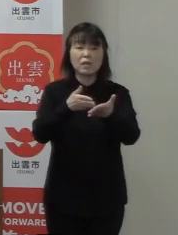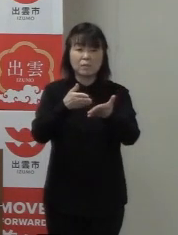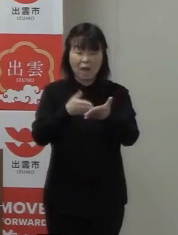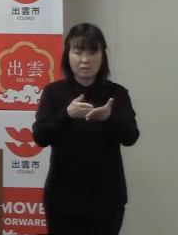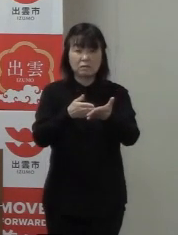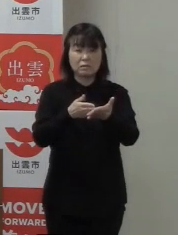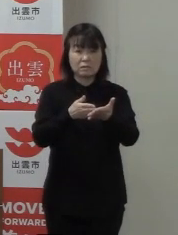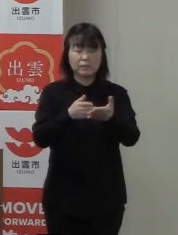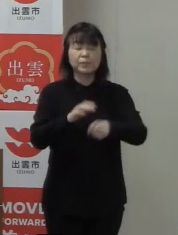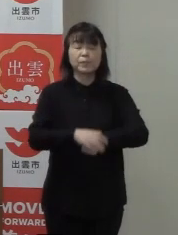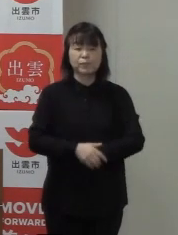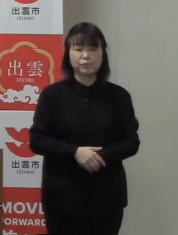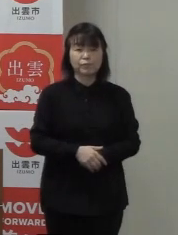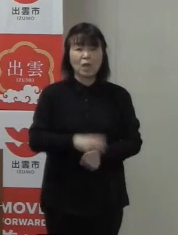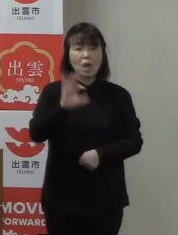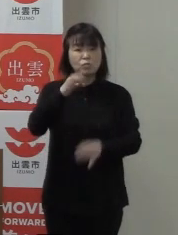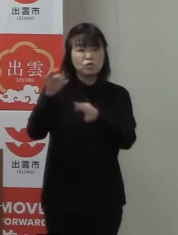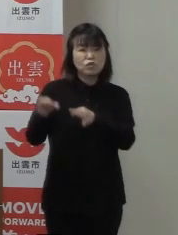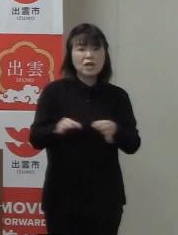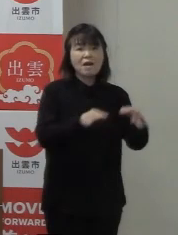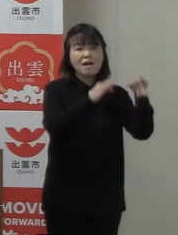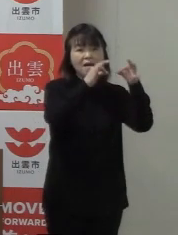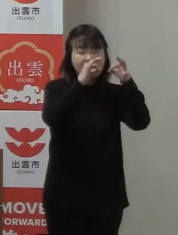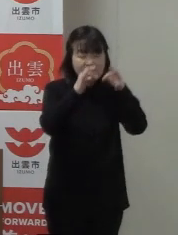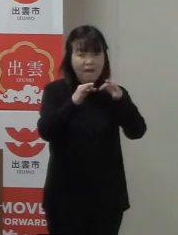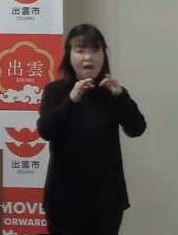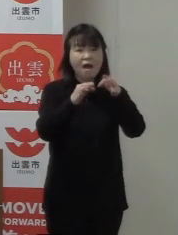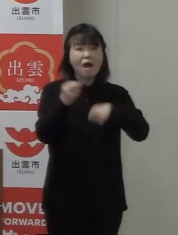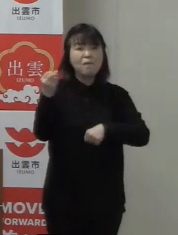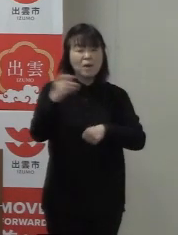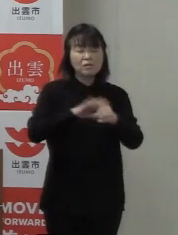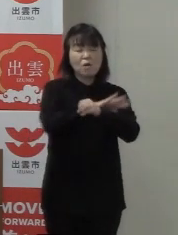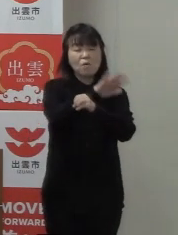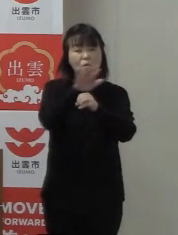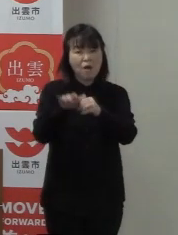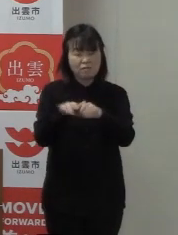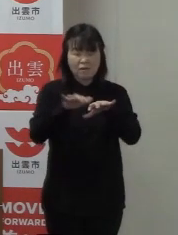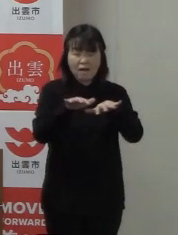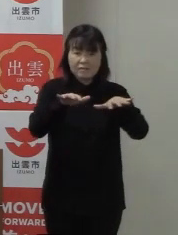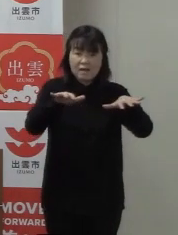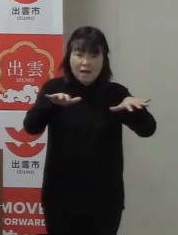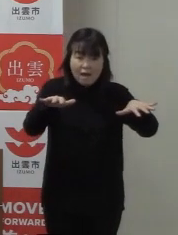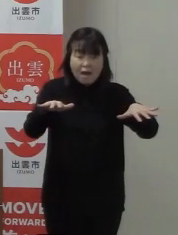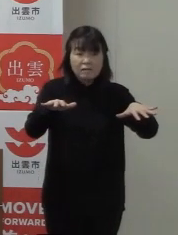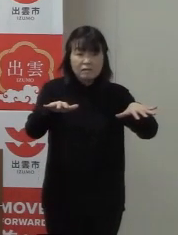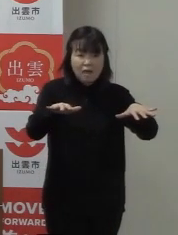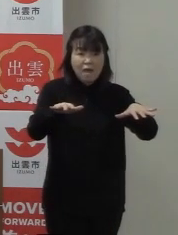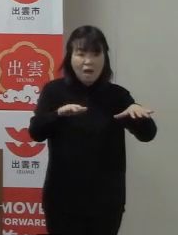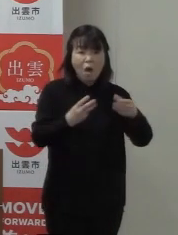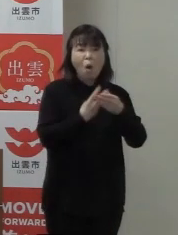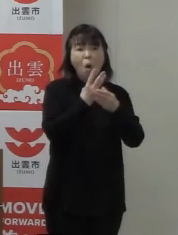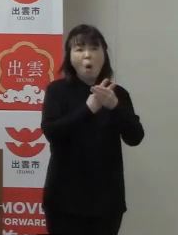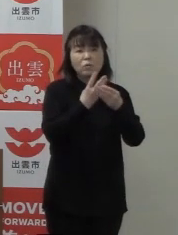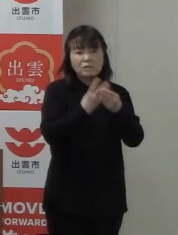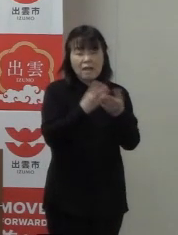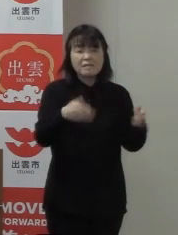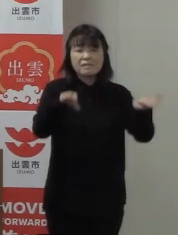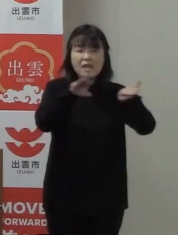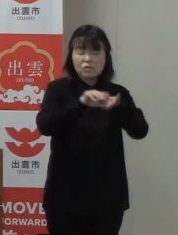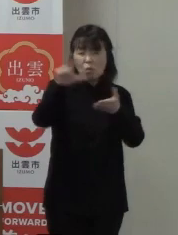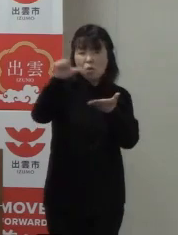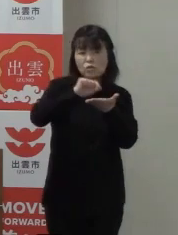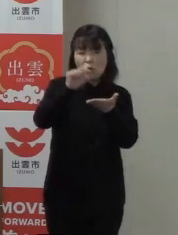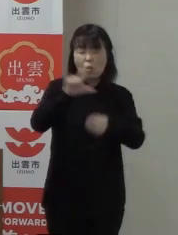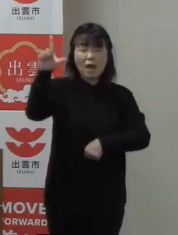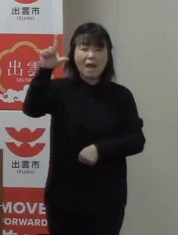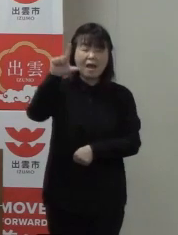高および新型コロナウイルス感染症拡大によって利用客の落ち込みで大きな打撃を受け